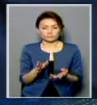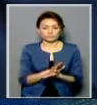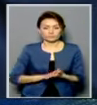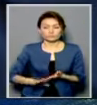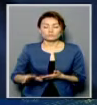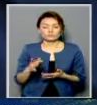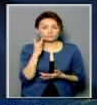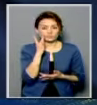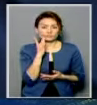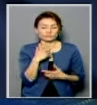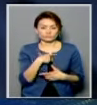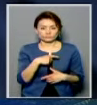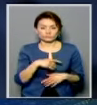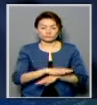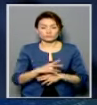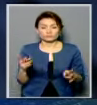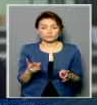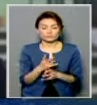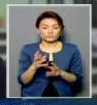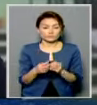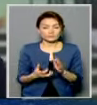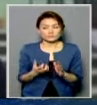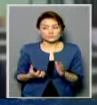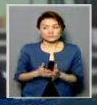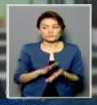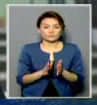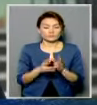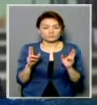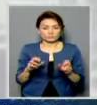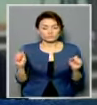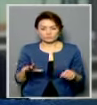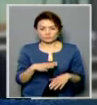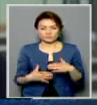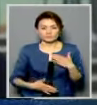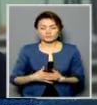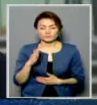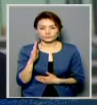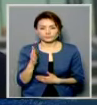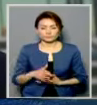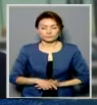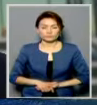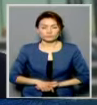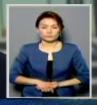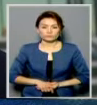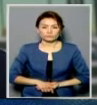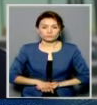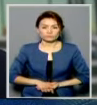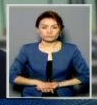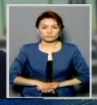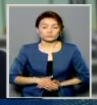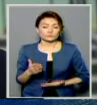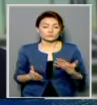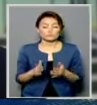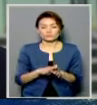чистоте и благоустройству. Напоминаем, что за недостатки, согласно правилам, могут быть привлечены к административной ответственности,